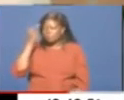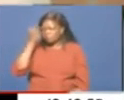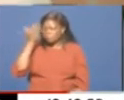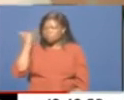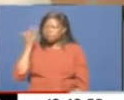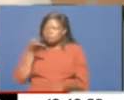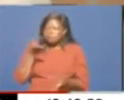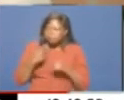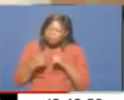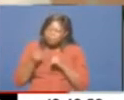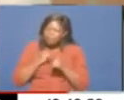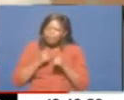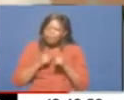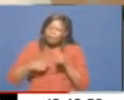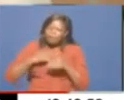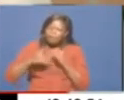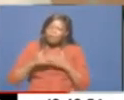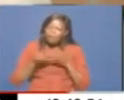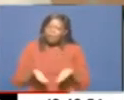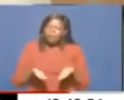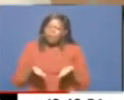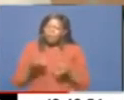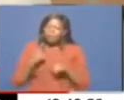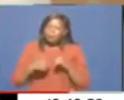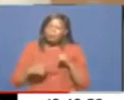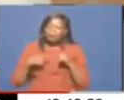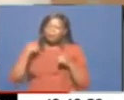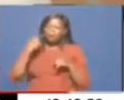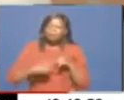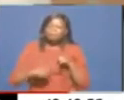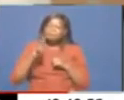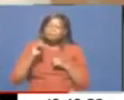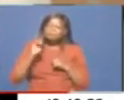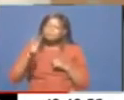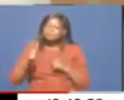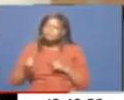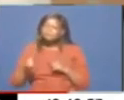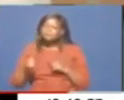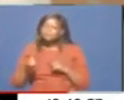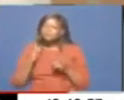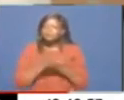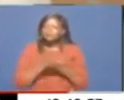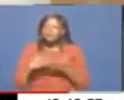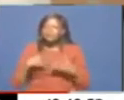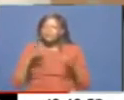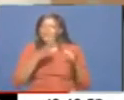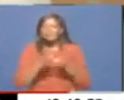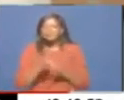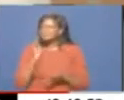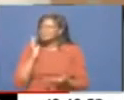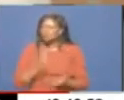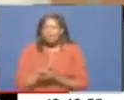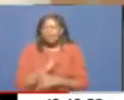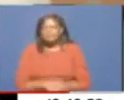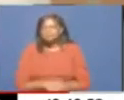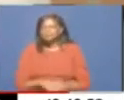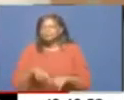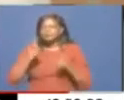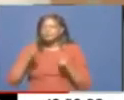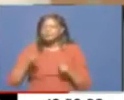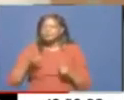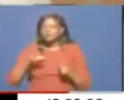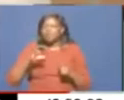sasa sisi wote mwaka unaokuja 2022 tutakuwa kwa vyama. Hiyo ni hiyo, that is for sure, tutakuwa kwa vyama. No.